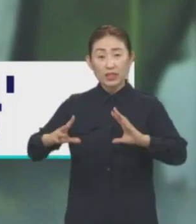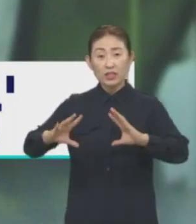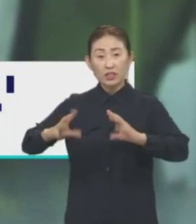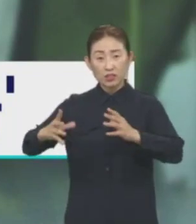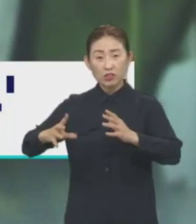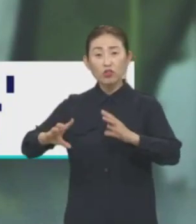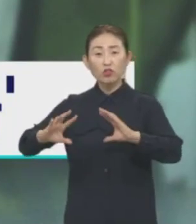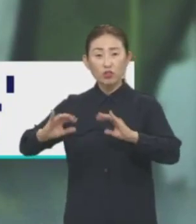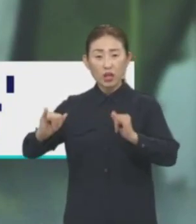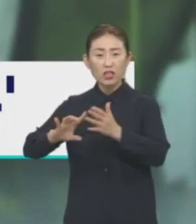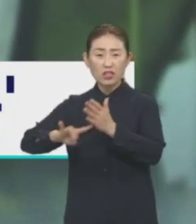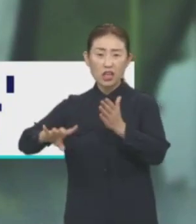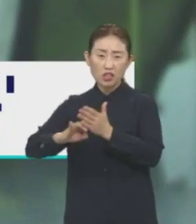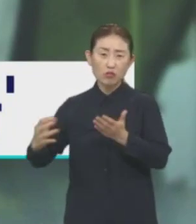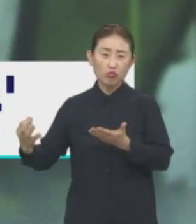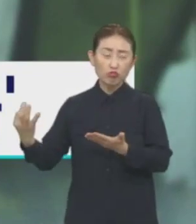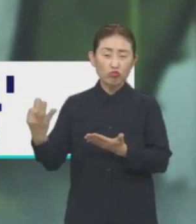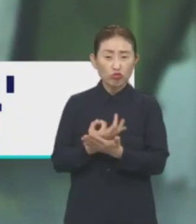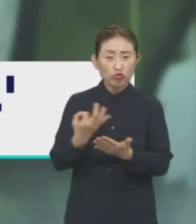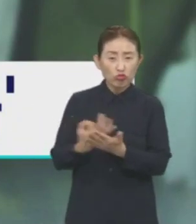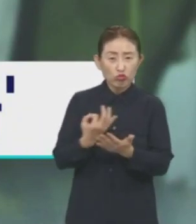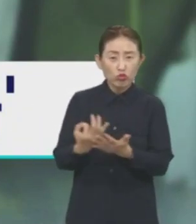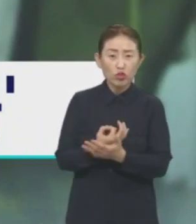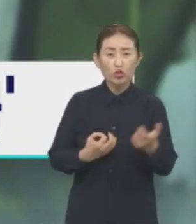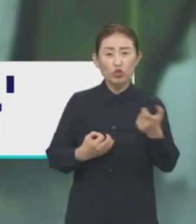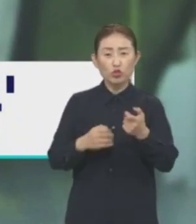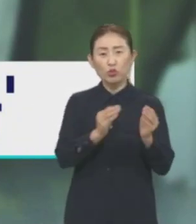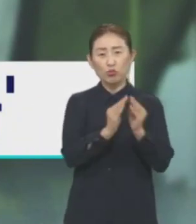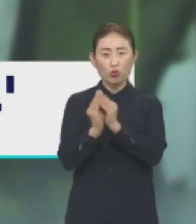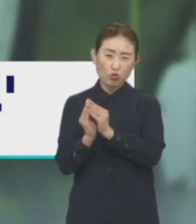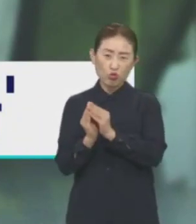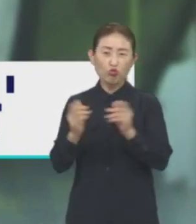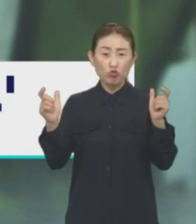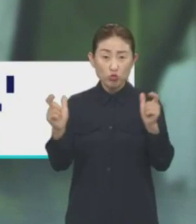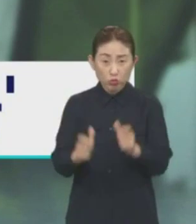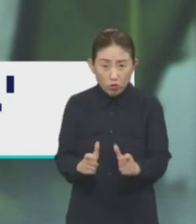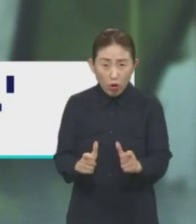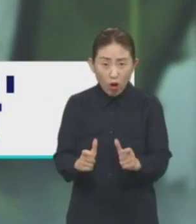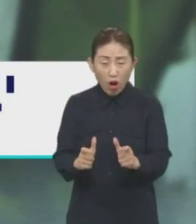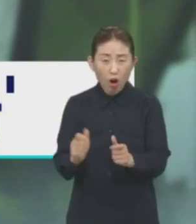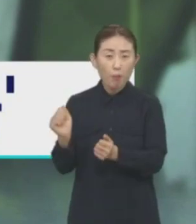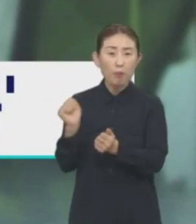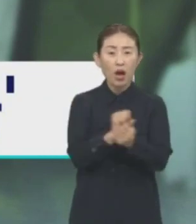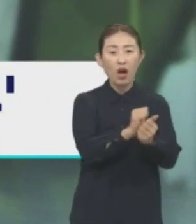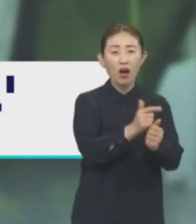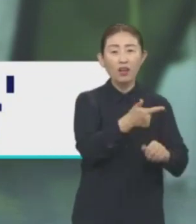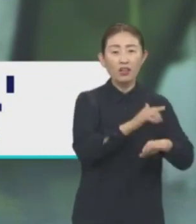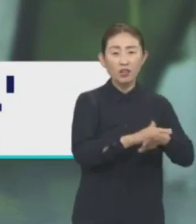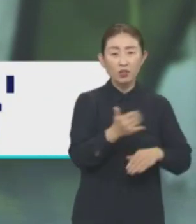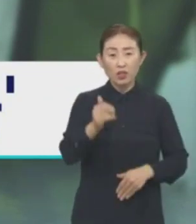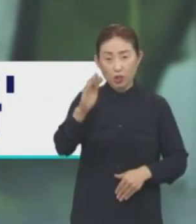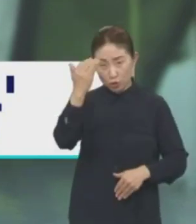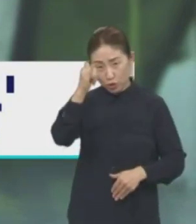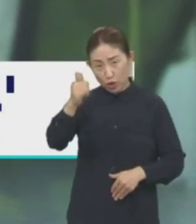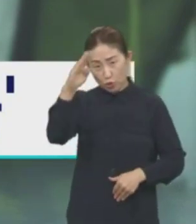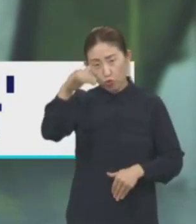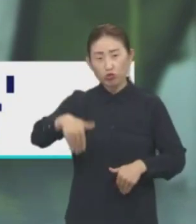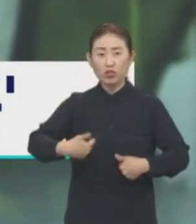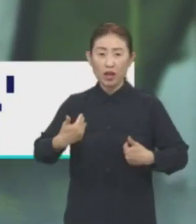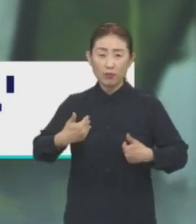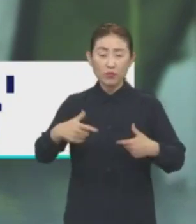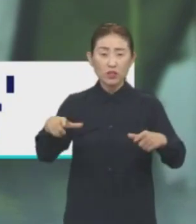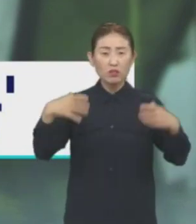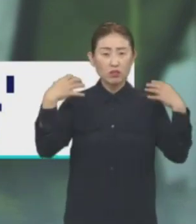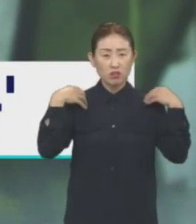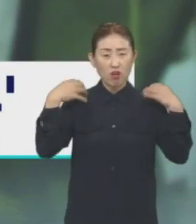올해 국세 수입이 예상보다 60조가량 부족할 것이란 전망까지 나오면서 그 불똥이 대전과 세종, 충남을 비롯한 전국